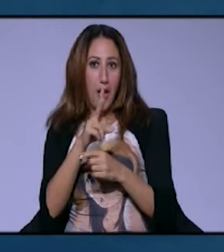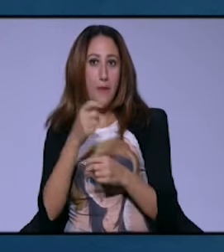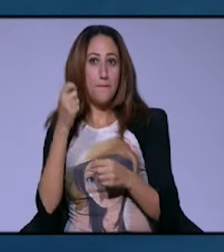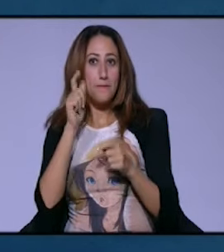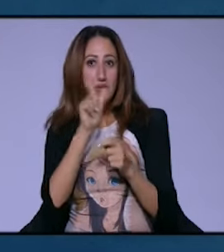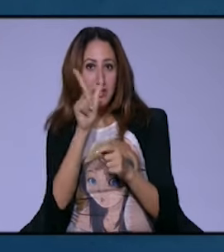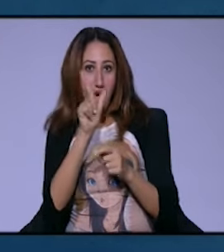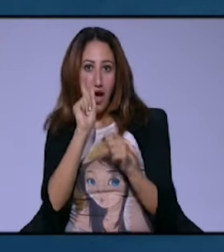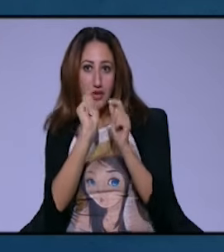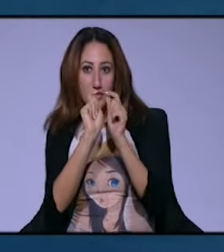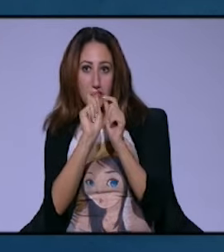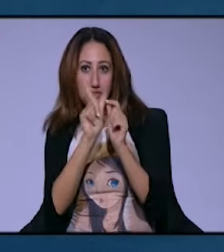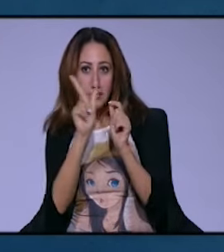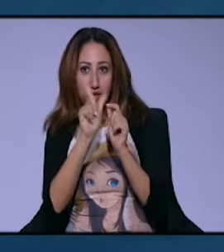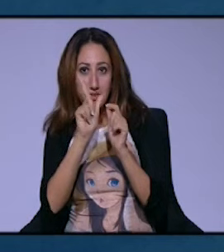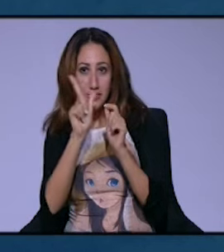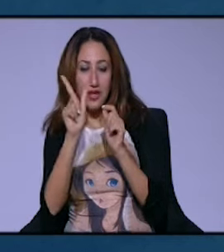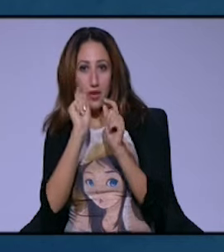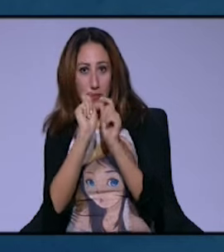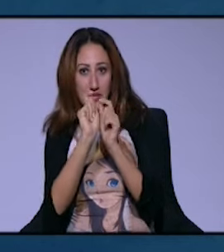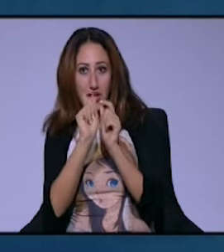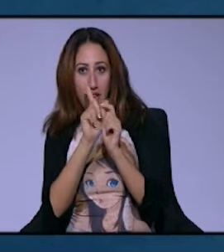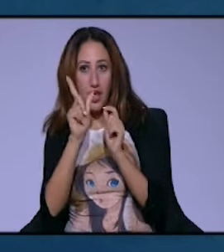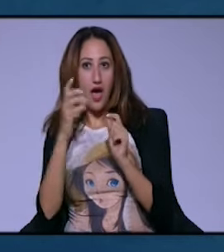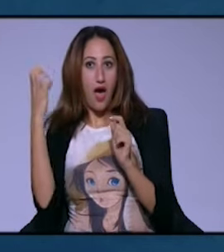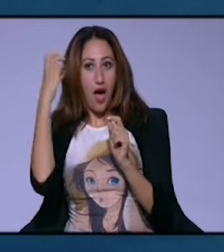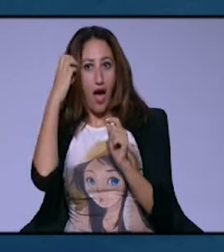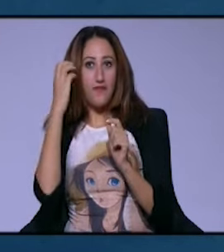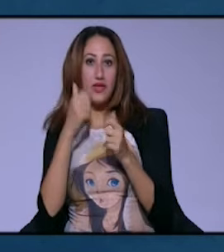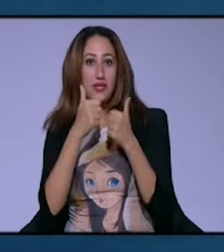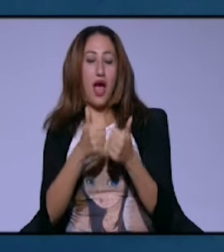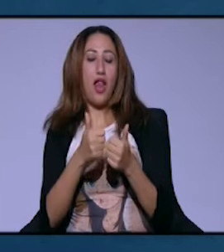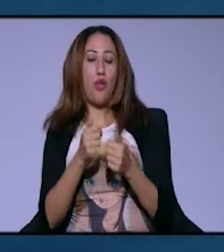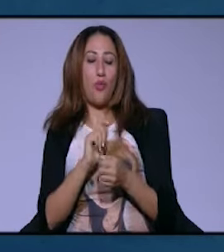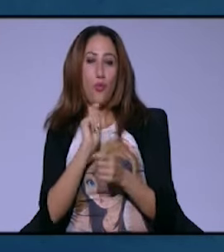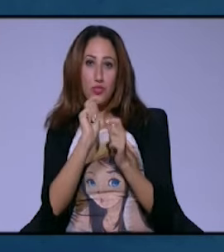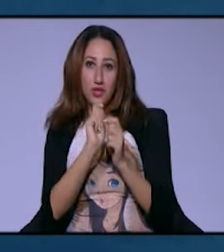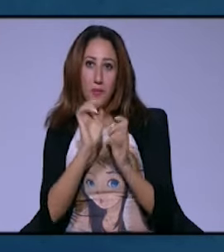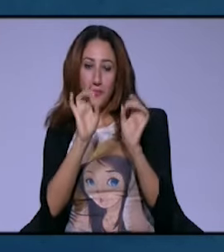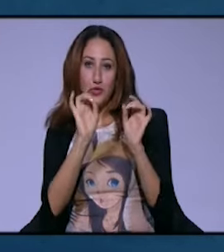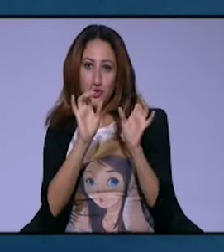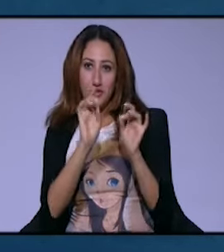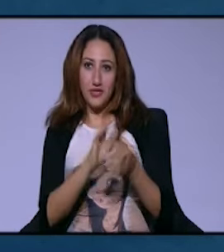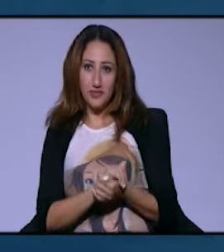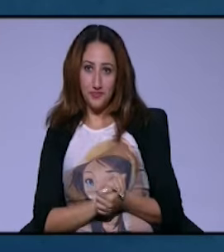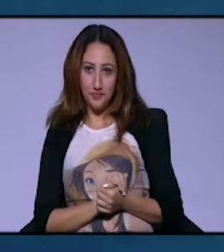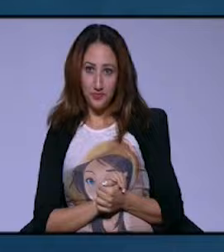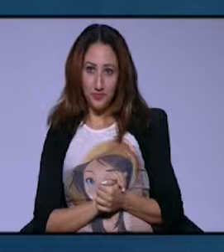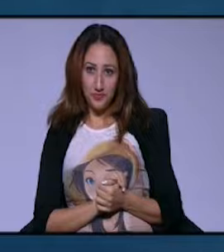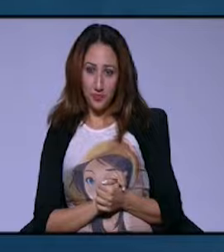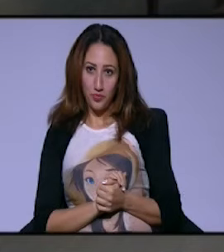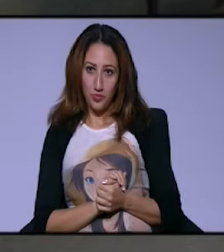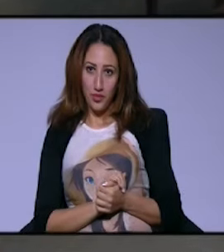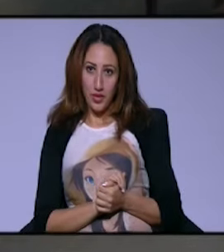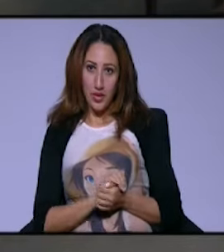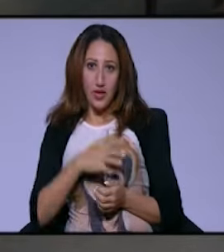لك بعد يعني ان شاء الله وتحفظ كده وتبقى جميل. بسم الله ما شاء الله. ربنا يخليك. بسم الله ما شاء الله. السؤال الشيخ الحصري